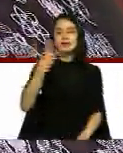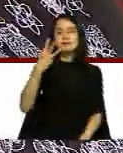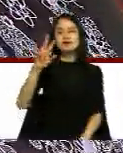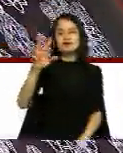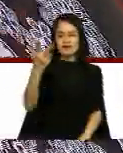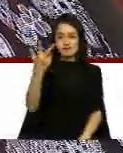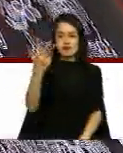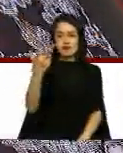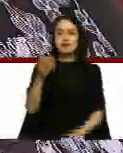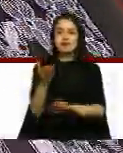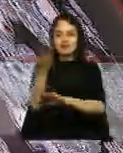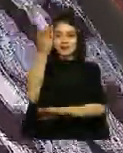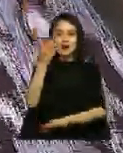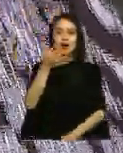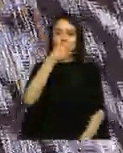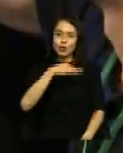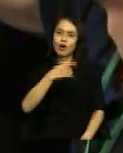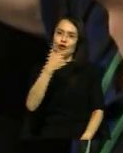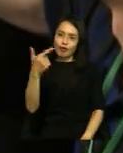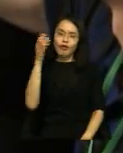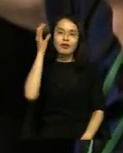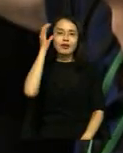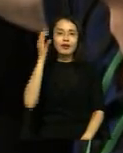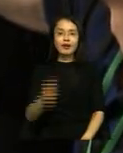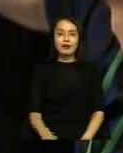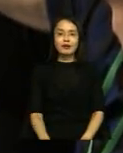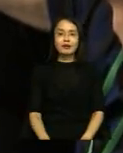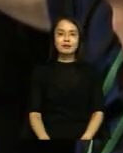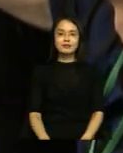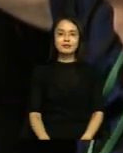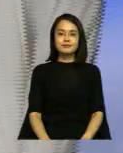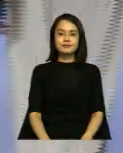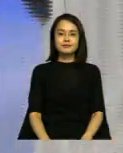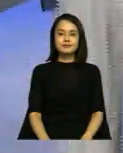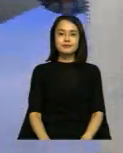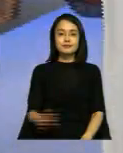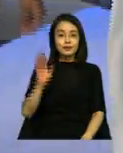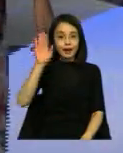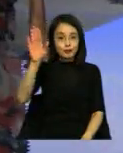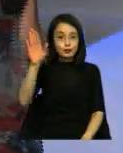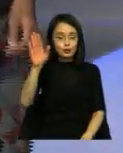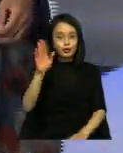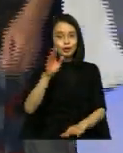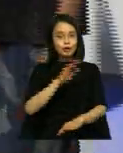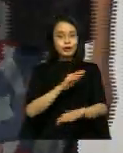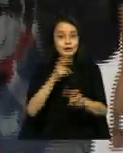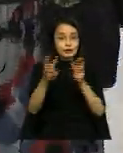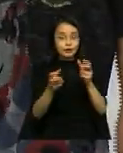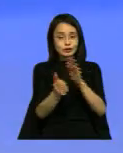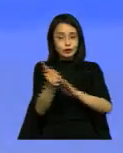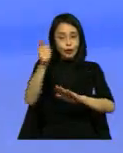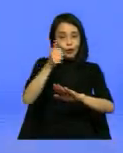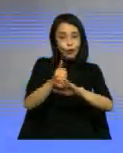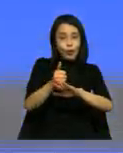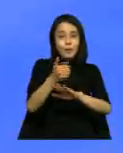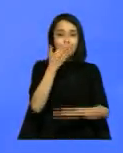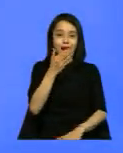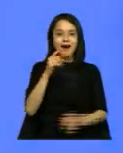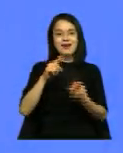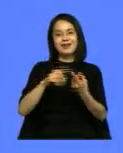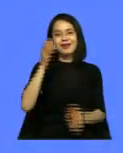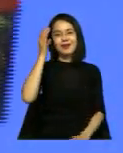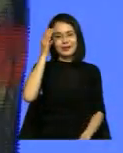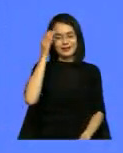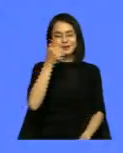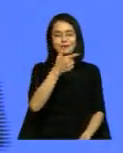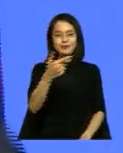양 포동이 섬유 축구를 발판삼아 세계적인 패션 도시로 성장할 지 관심이 모아지고 있습니다 슬라이 보